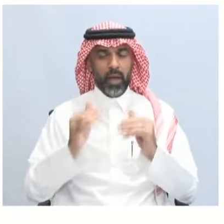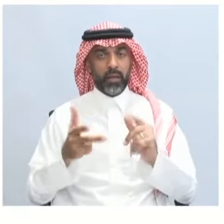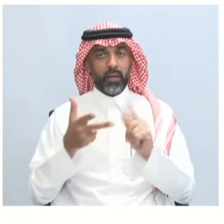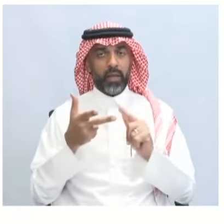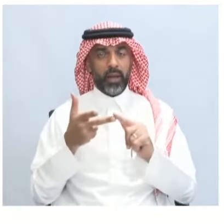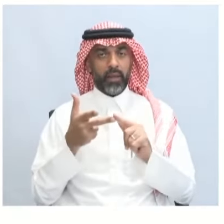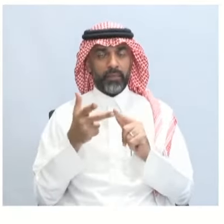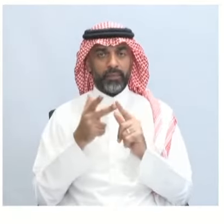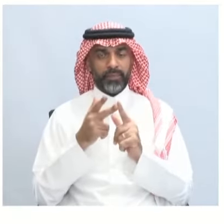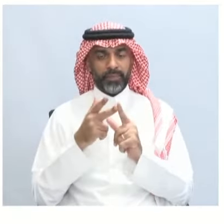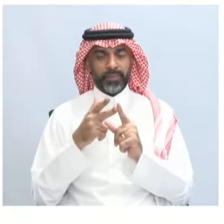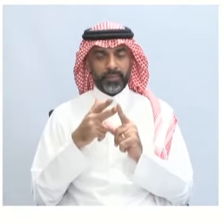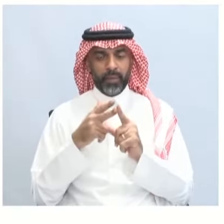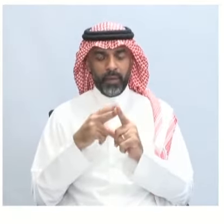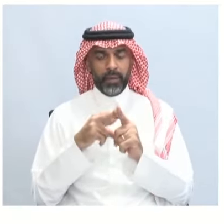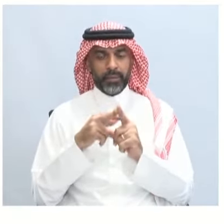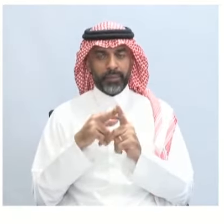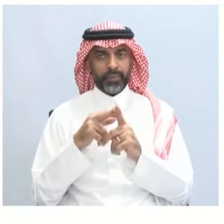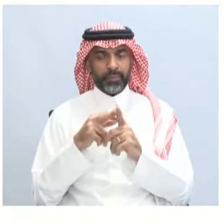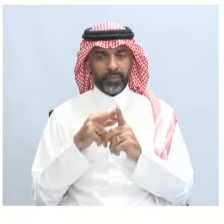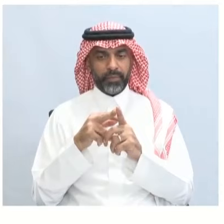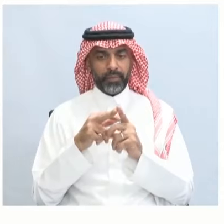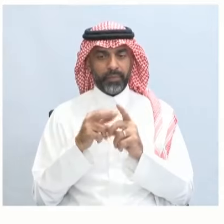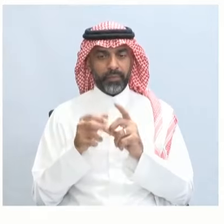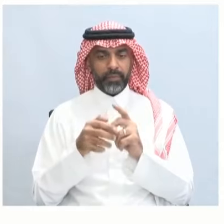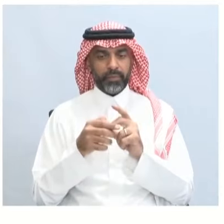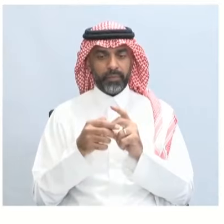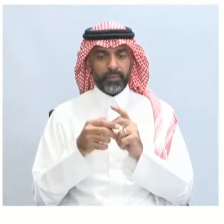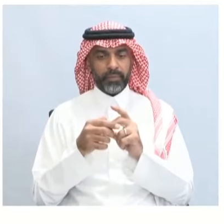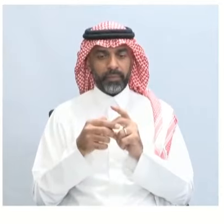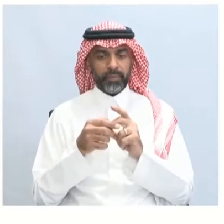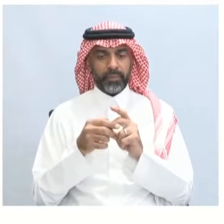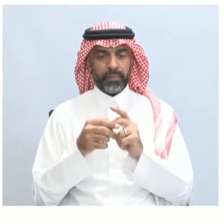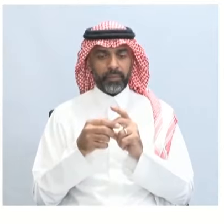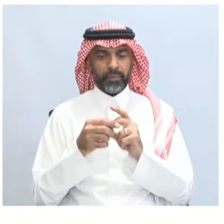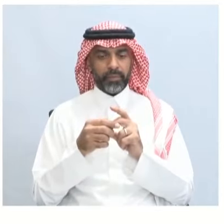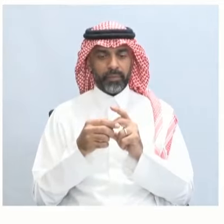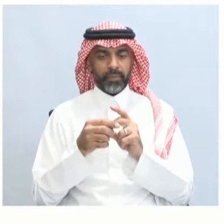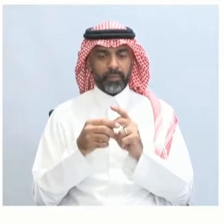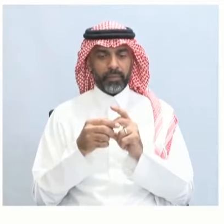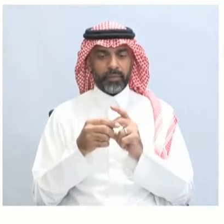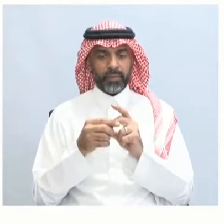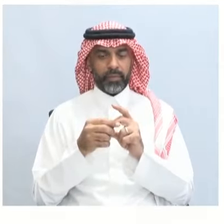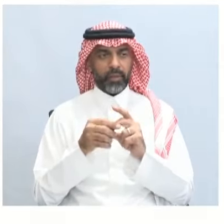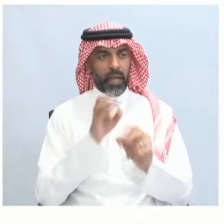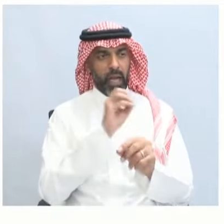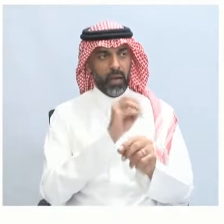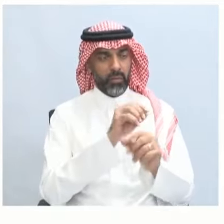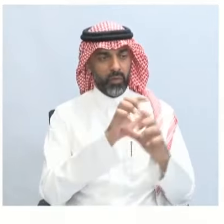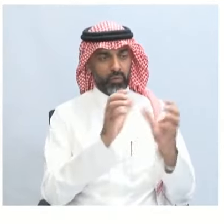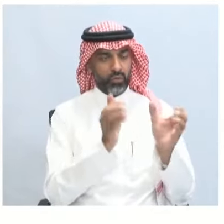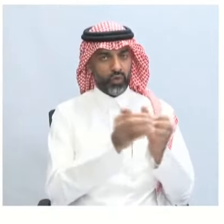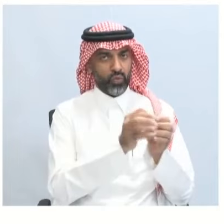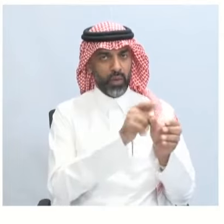في الدنيا فان فانه يظفر بها في الاخره من ذلك نقول تبشير اهل التوحيد بالجنه